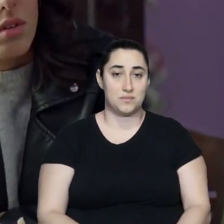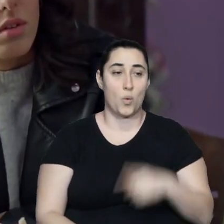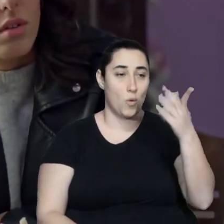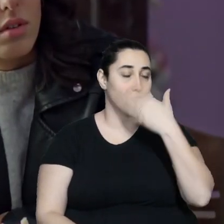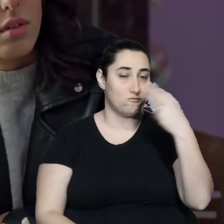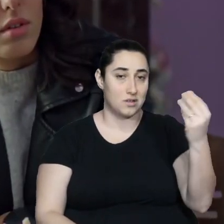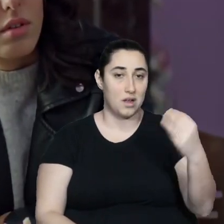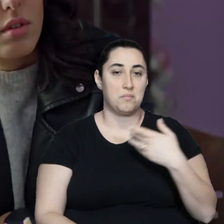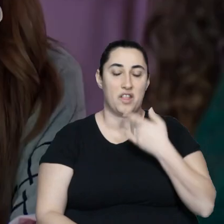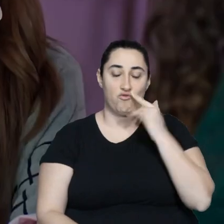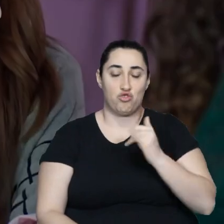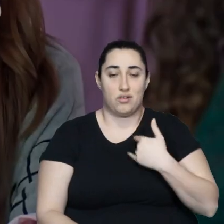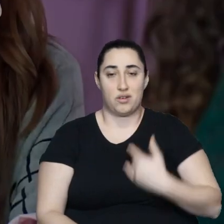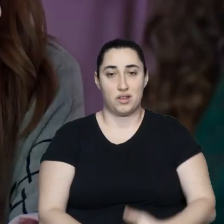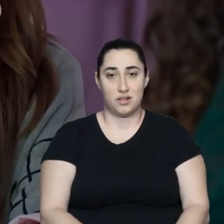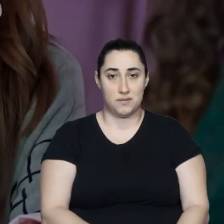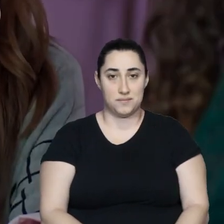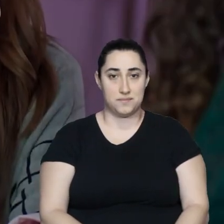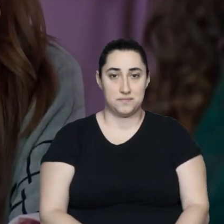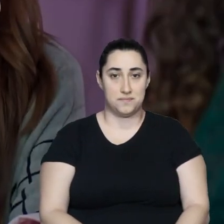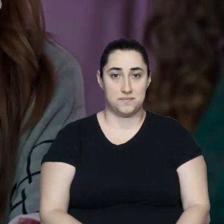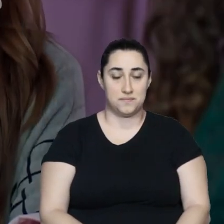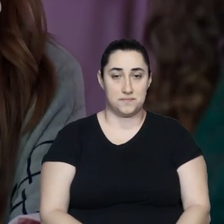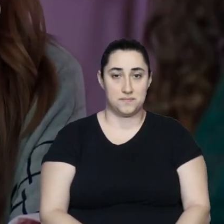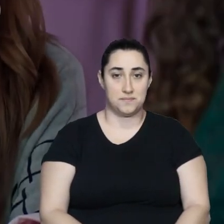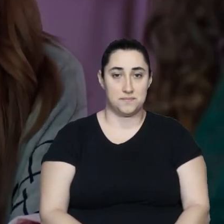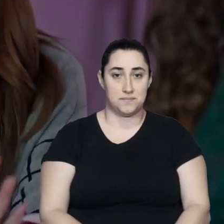O güzeldi. Ben çirkin bir çocuktum.